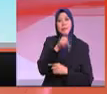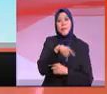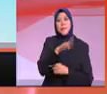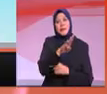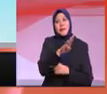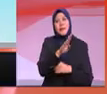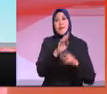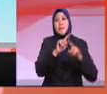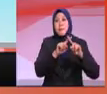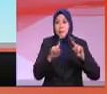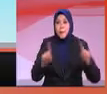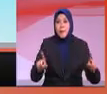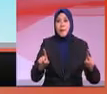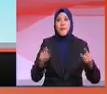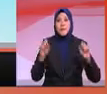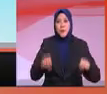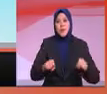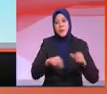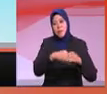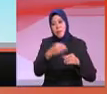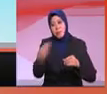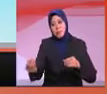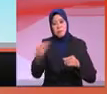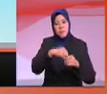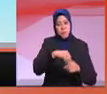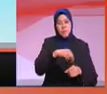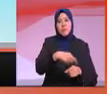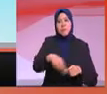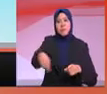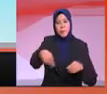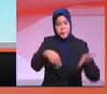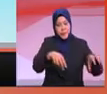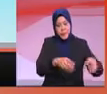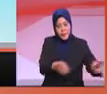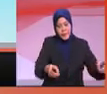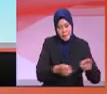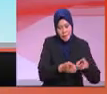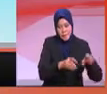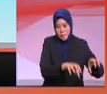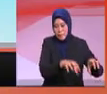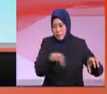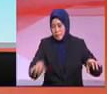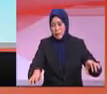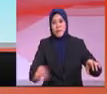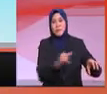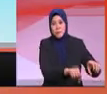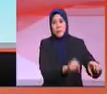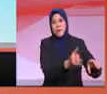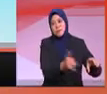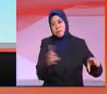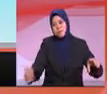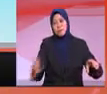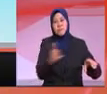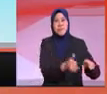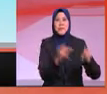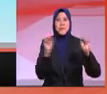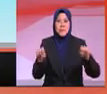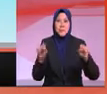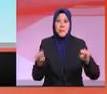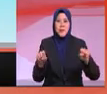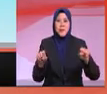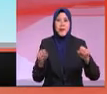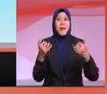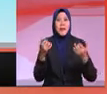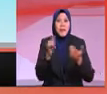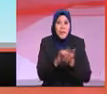CMCO, tetapi masih ada pergerakan penduduk daripada satu daerah kepada daerah lain, satu negeri kepada negeri yang lain. Yang inilah